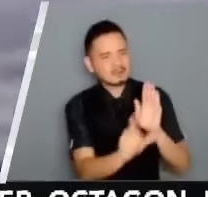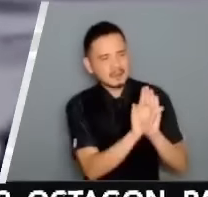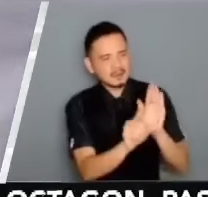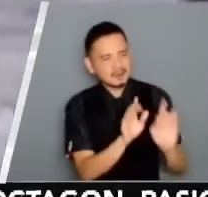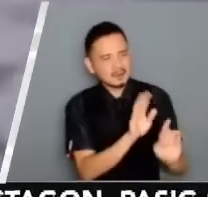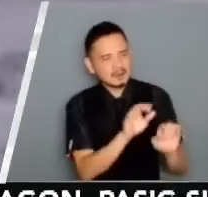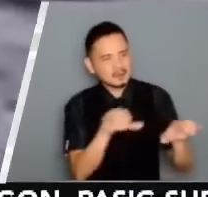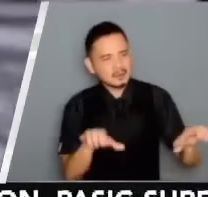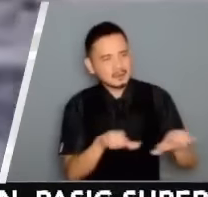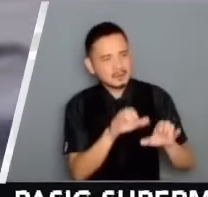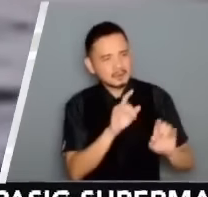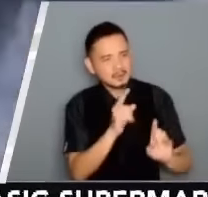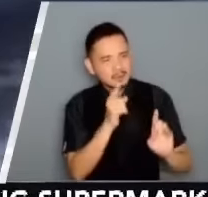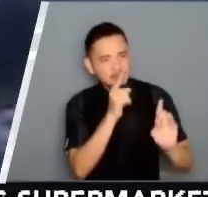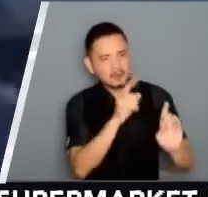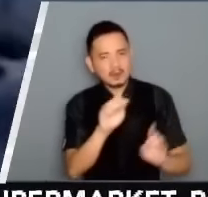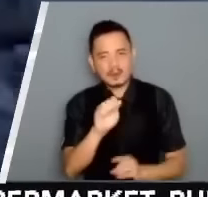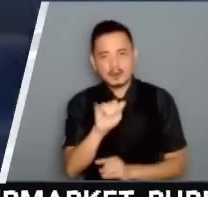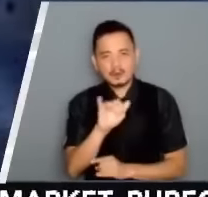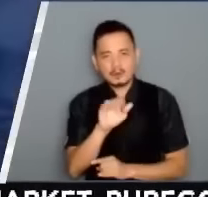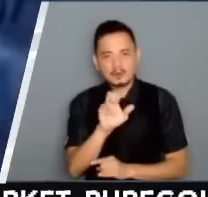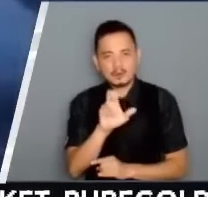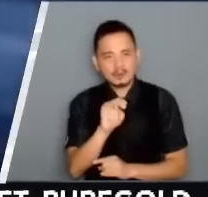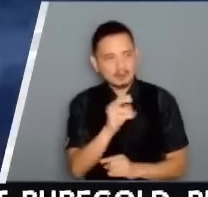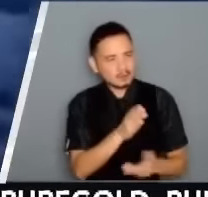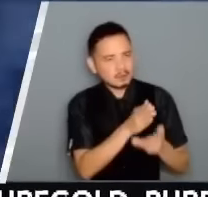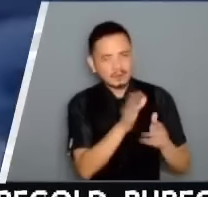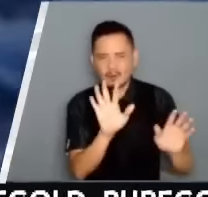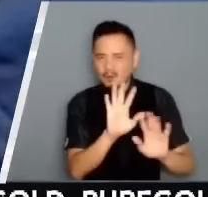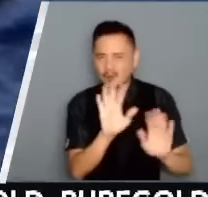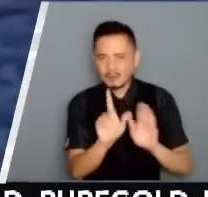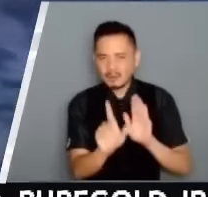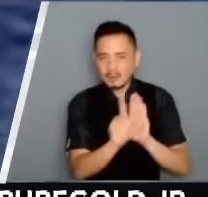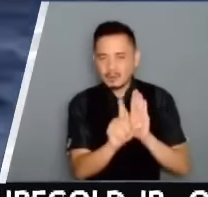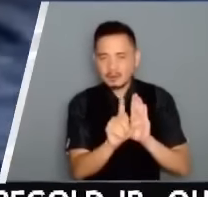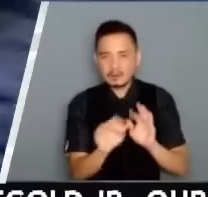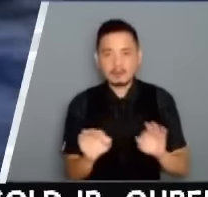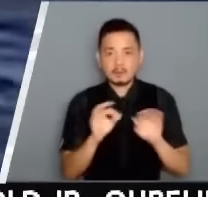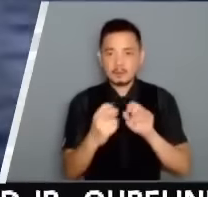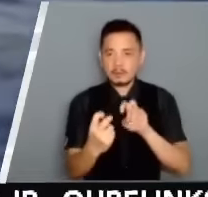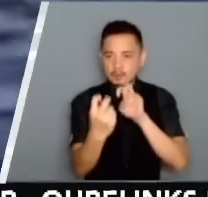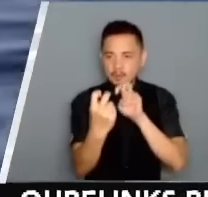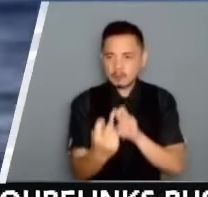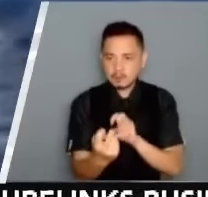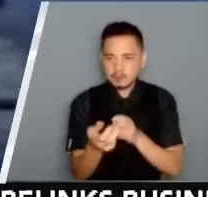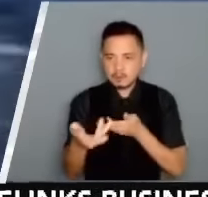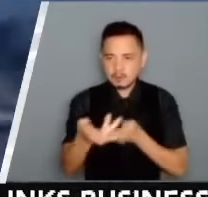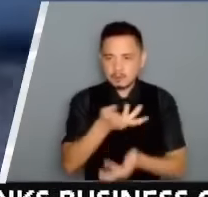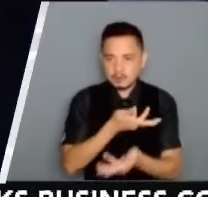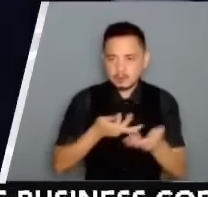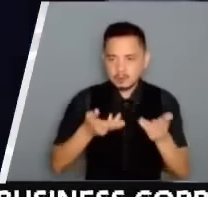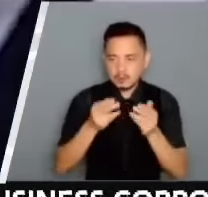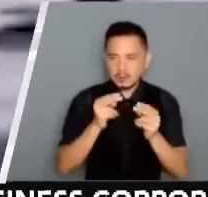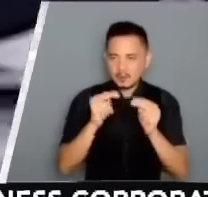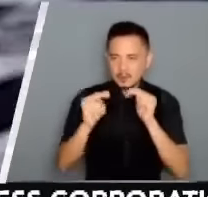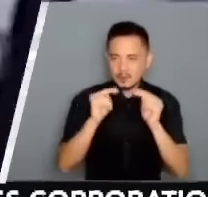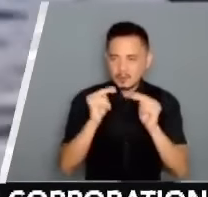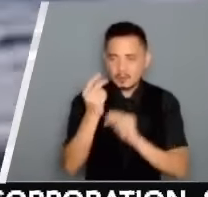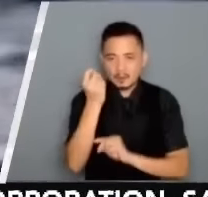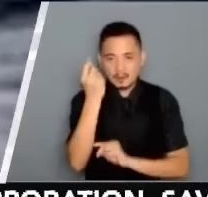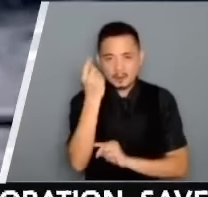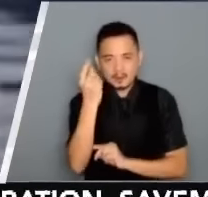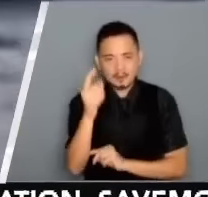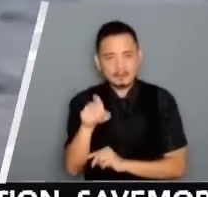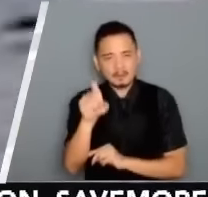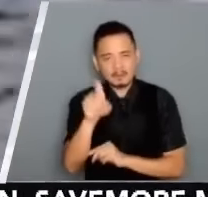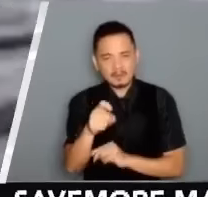Ayungin. May mga hakbang anila ang DFA para sa dialogo at konsultasyon pero kailangan magtugma ang mga ginagawa ng China sa kanilang